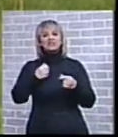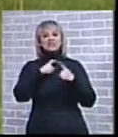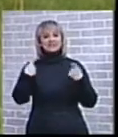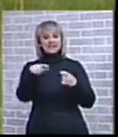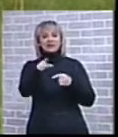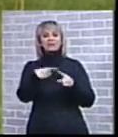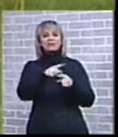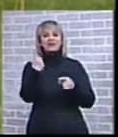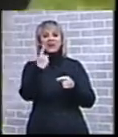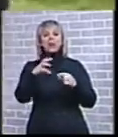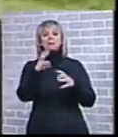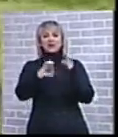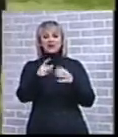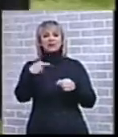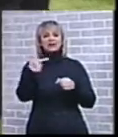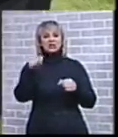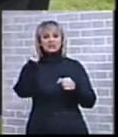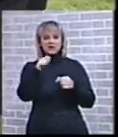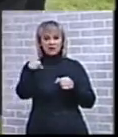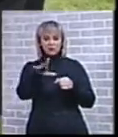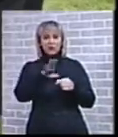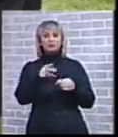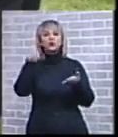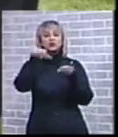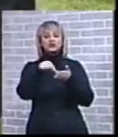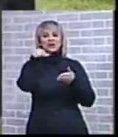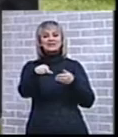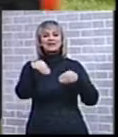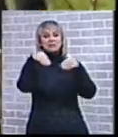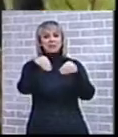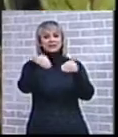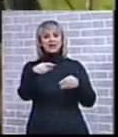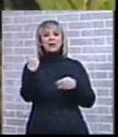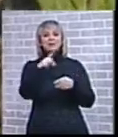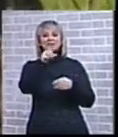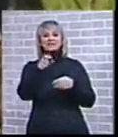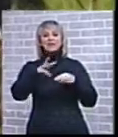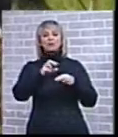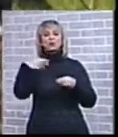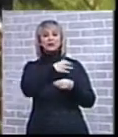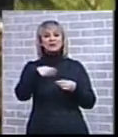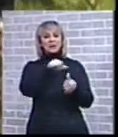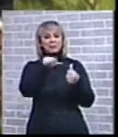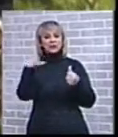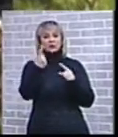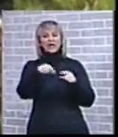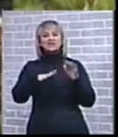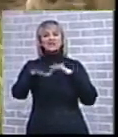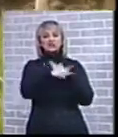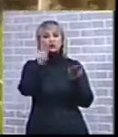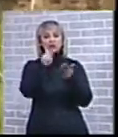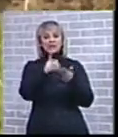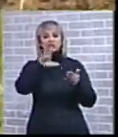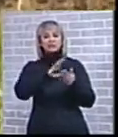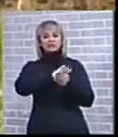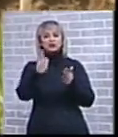фронтах Первой мировой и Гражданской войн. Но поучаствовавший в посадке первый замгубернатора подчеркнул, эта территория должна